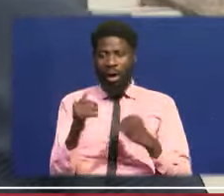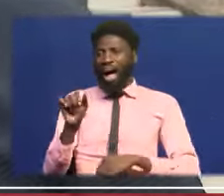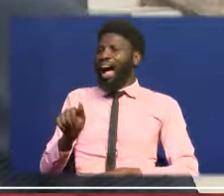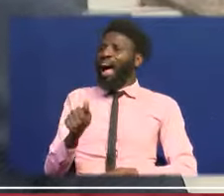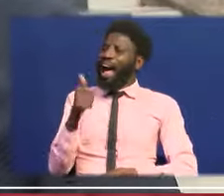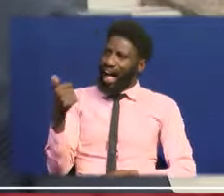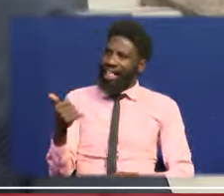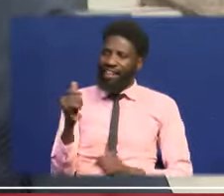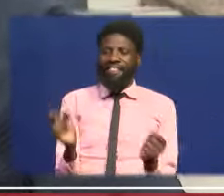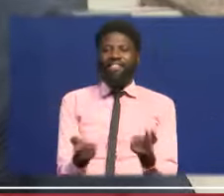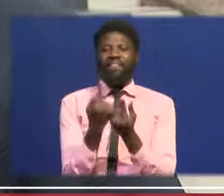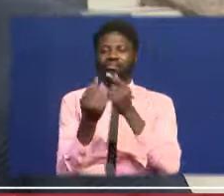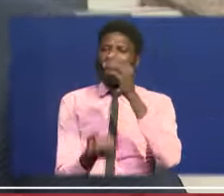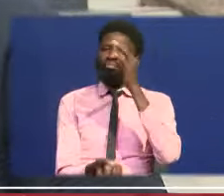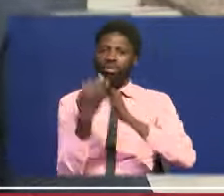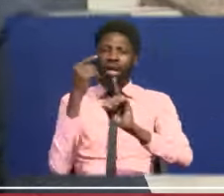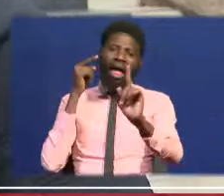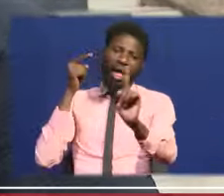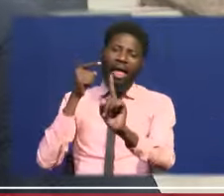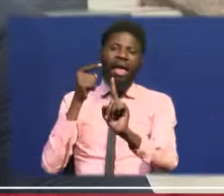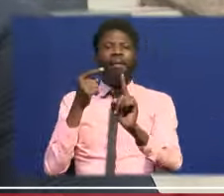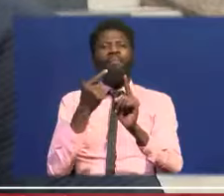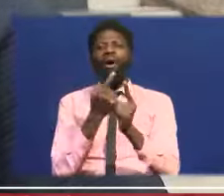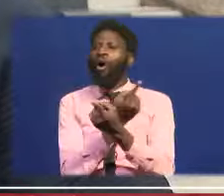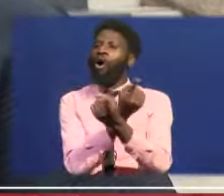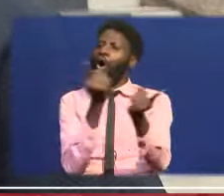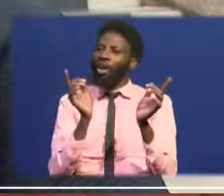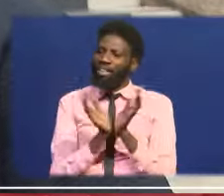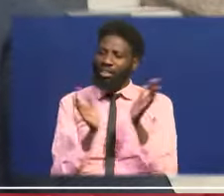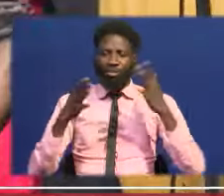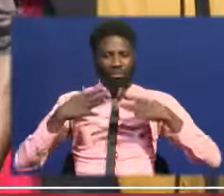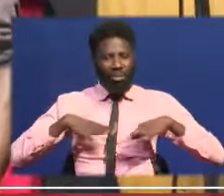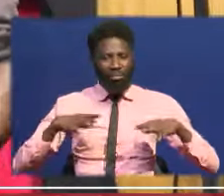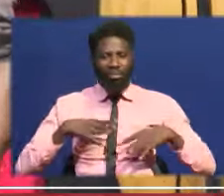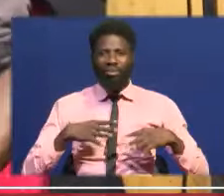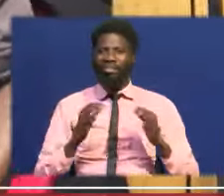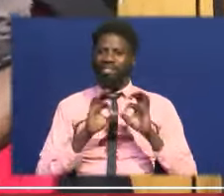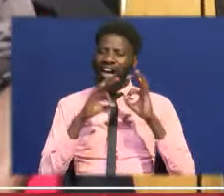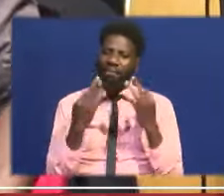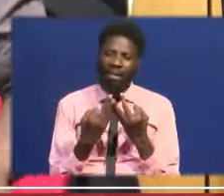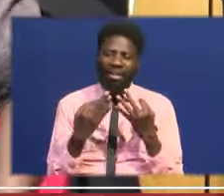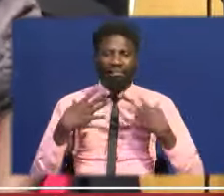everyone else, families and this our older, our parents.